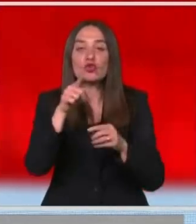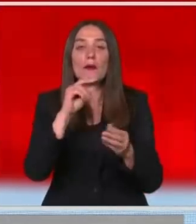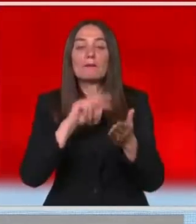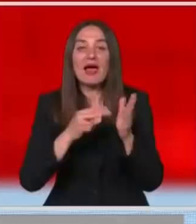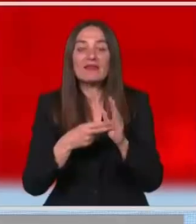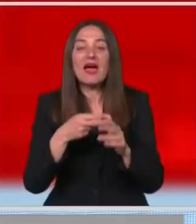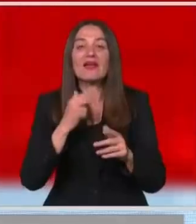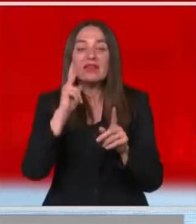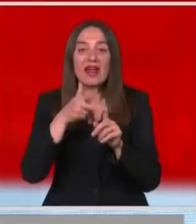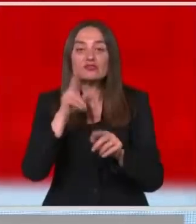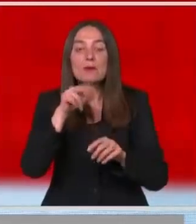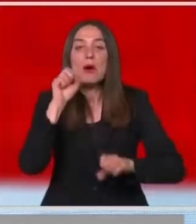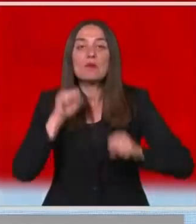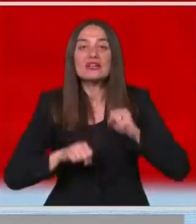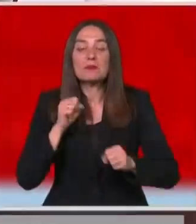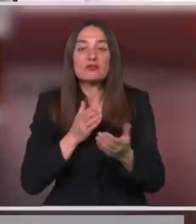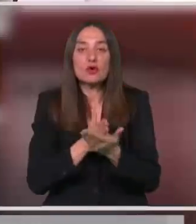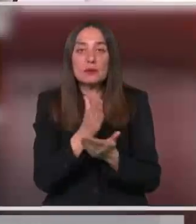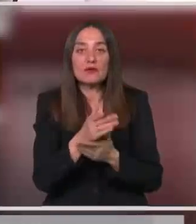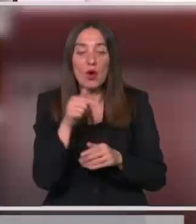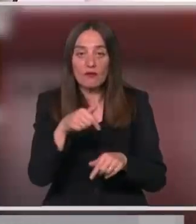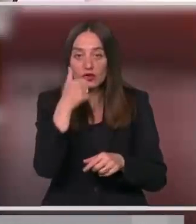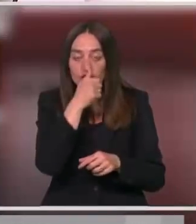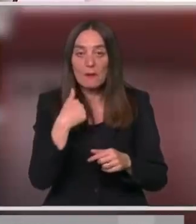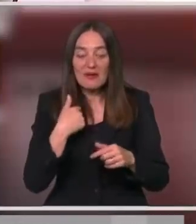je da imamo disciplinu uz provođenu. Ovo što mi večeras radimo,